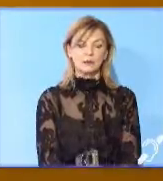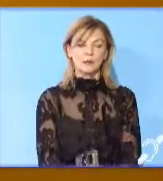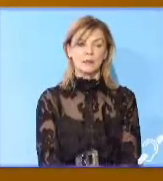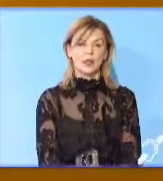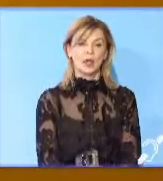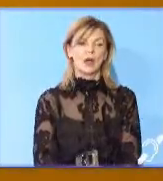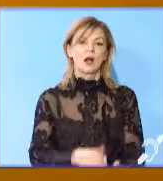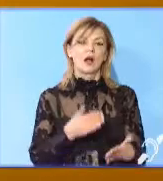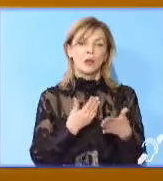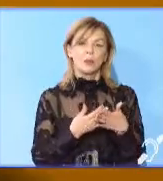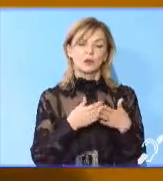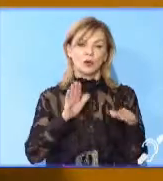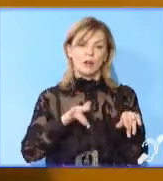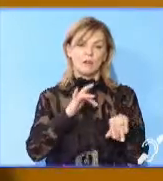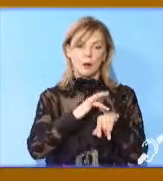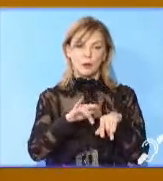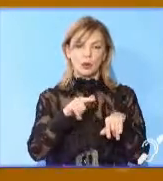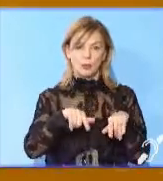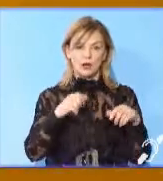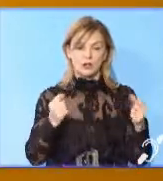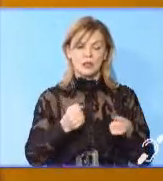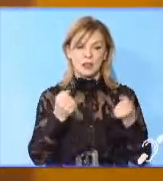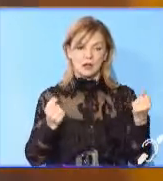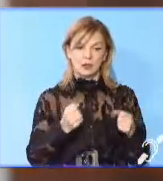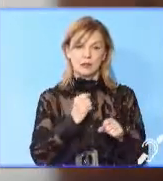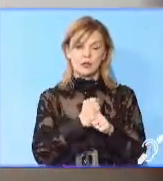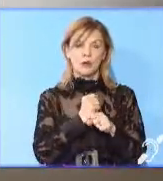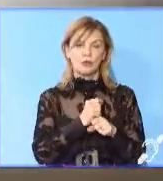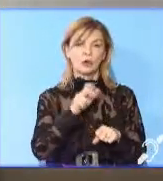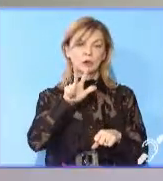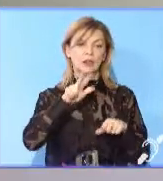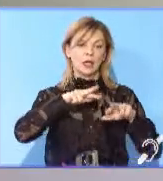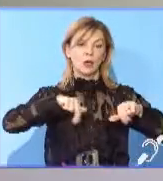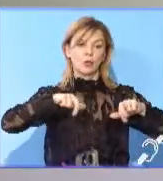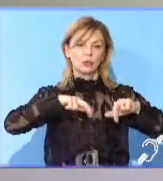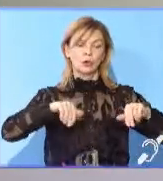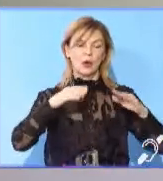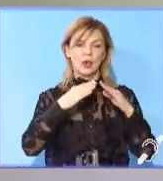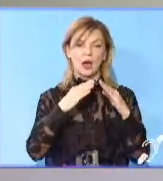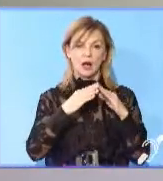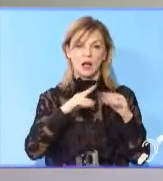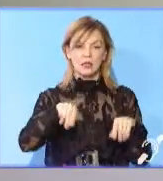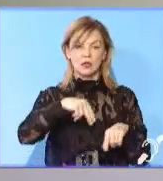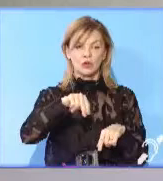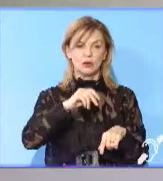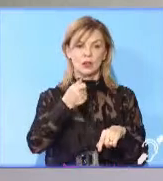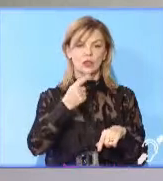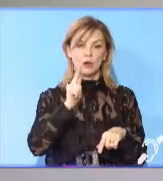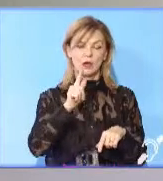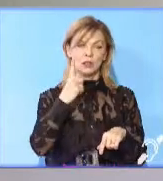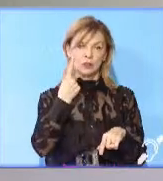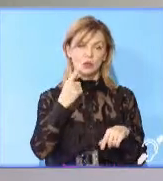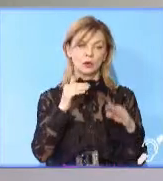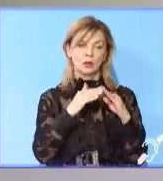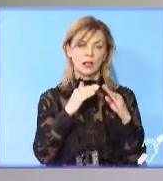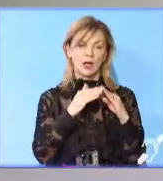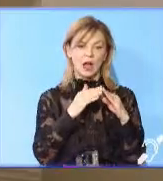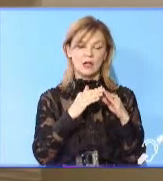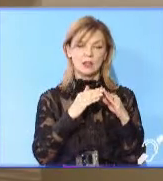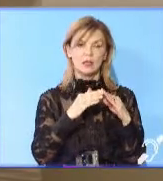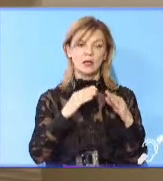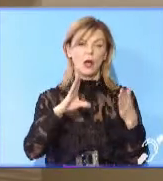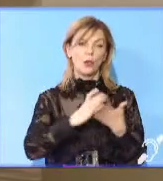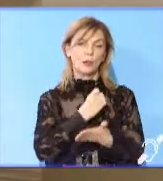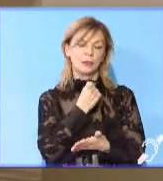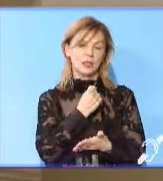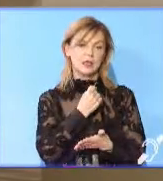Ca să fie probată toată această activitate infracțională, s-au făcut 3 percheziții domiciliare în județul Argeș. Într-una dintre locuințe s-au